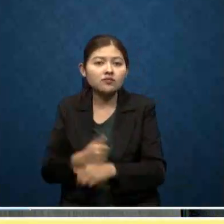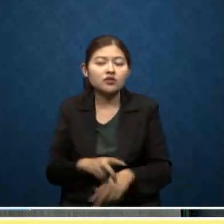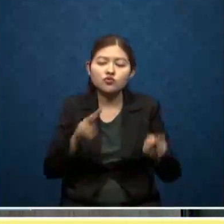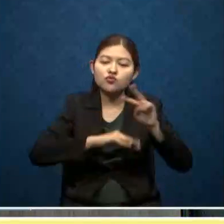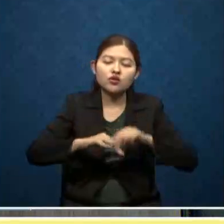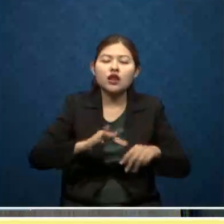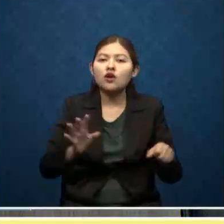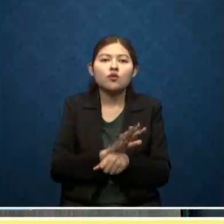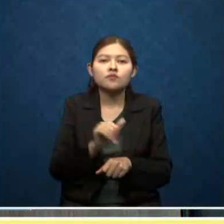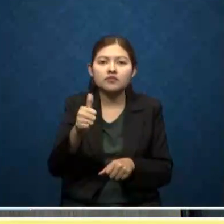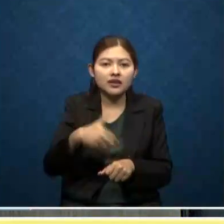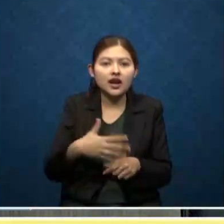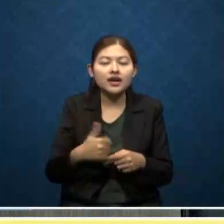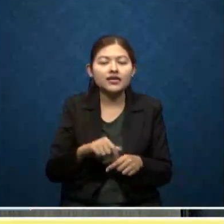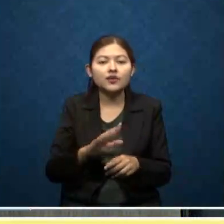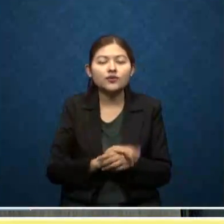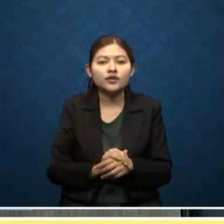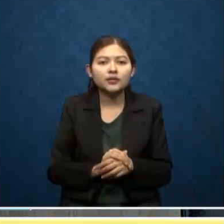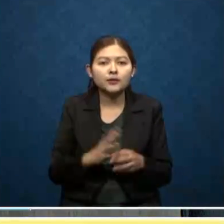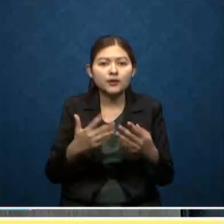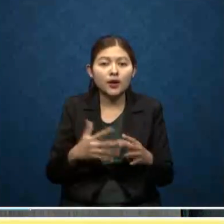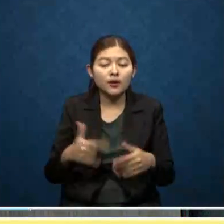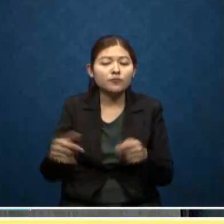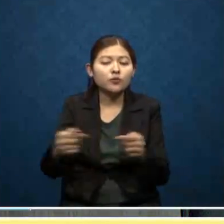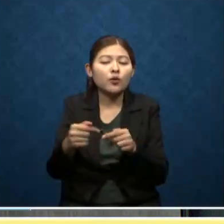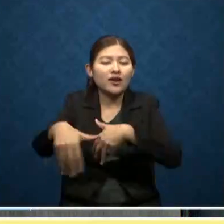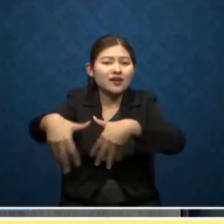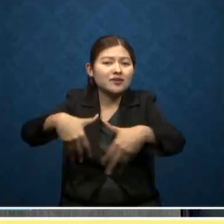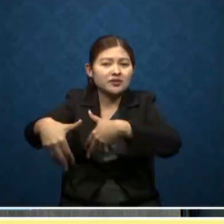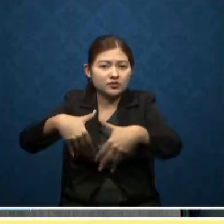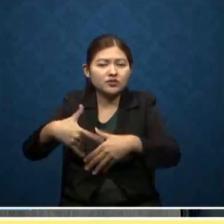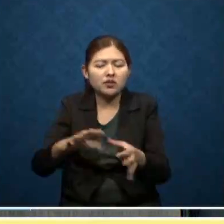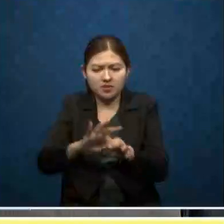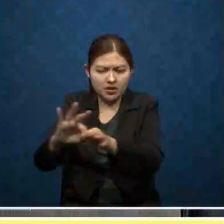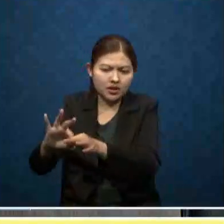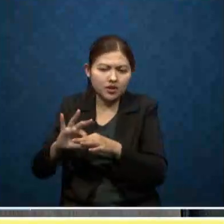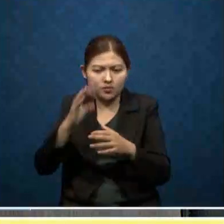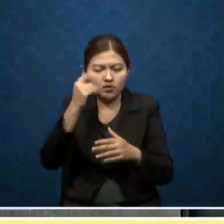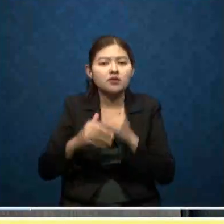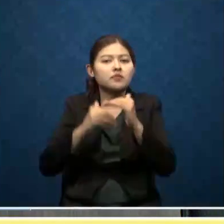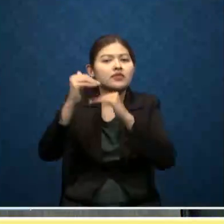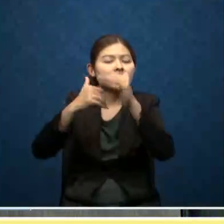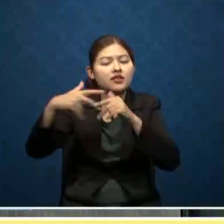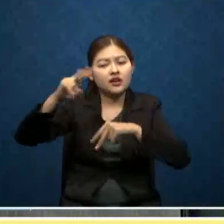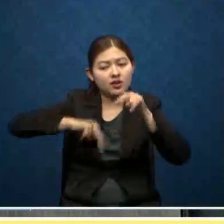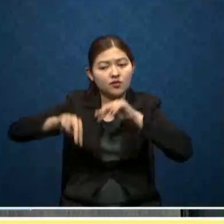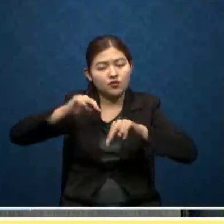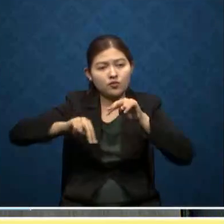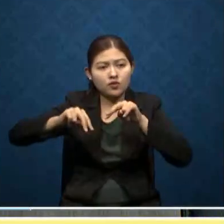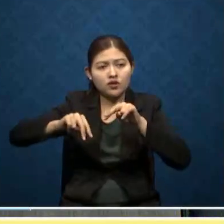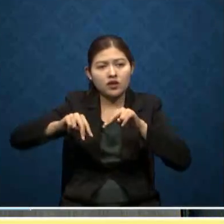จะให้ย้ากันอยู่ที่เดียวกันครับมันเกี่ยวพันกับประชาชนมันเกี่ยวทั้งนั้นละครับเพราะว่าเราพัฒนากการปกครองมาจากเวียงวังคลัง